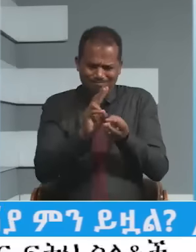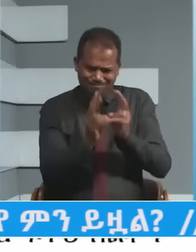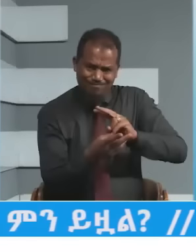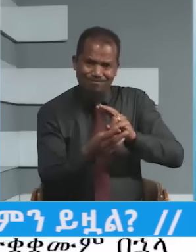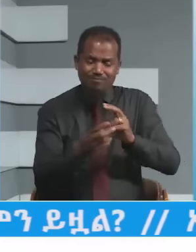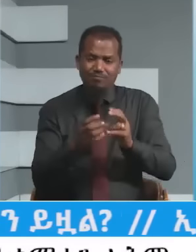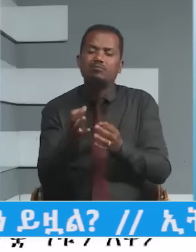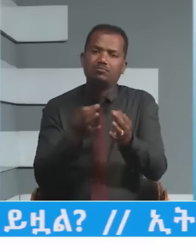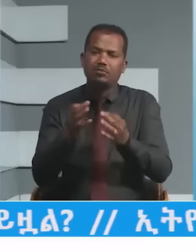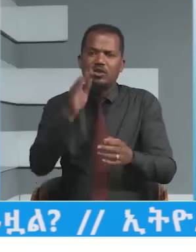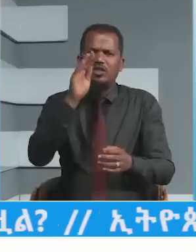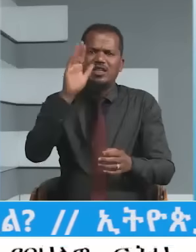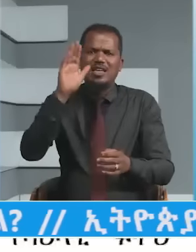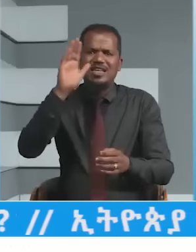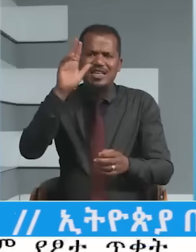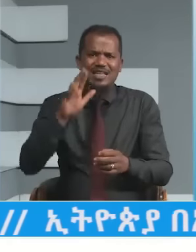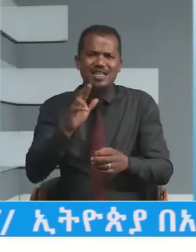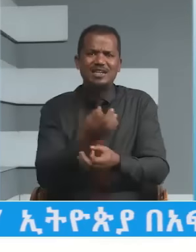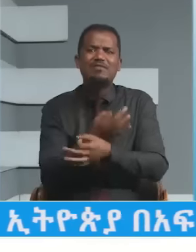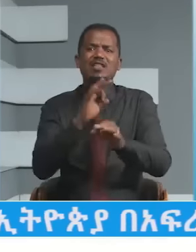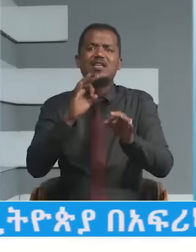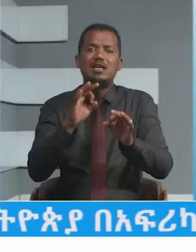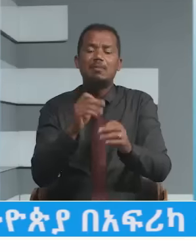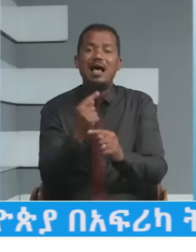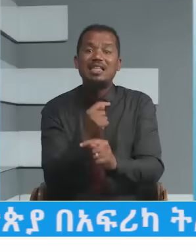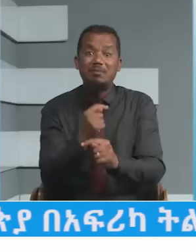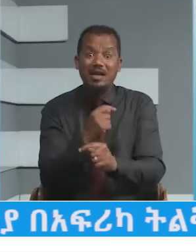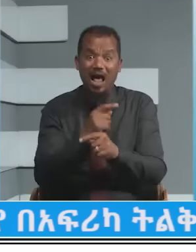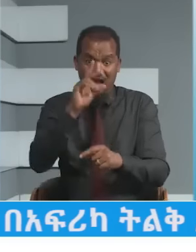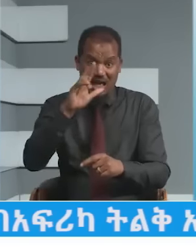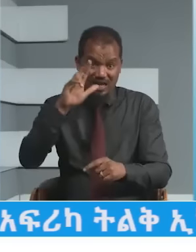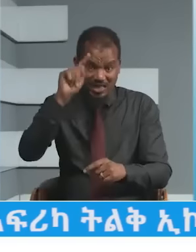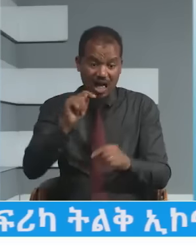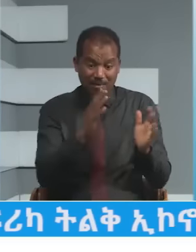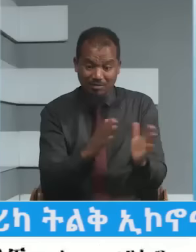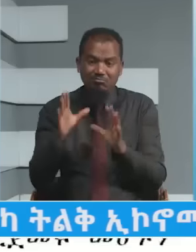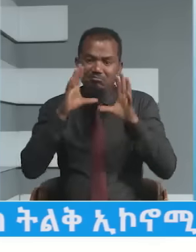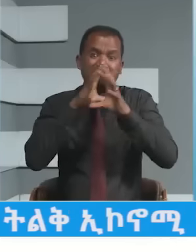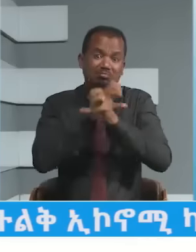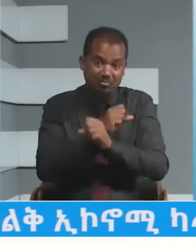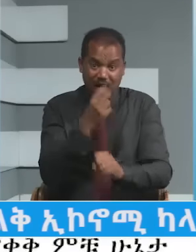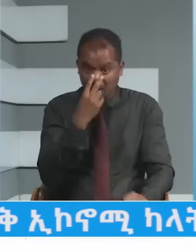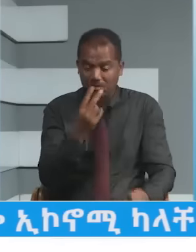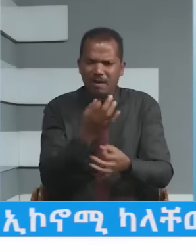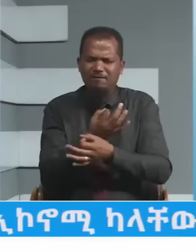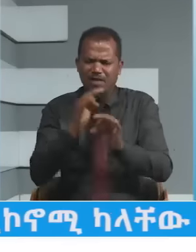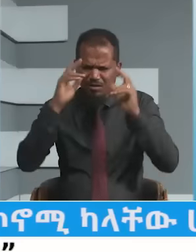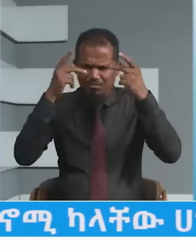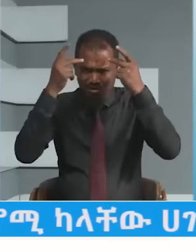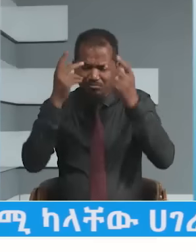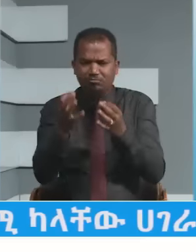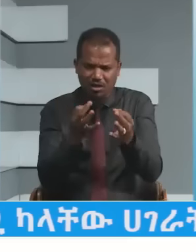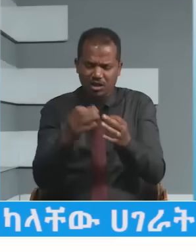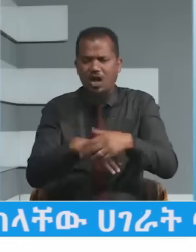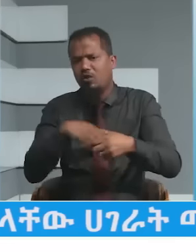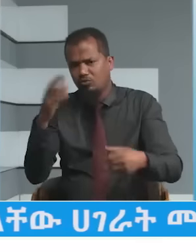መጀመሩ ተገለጸ። ሽግግር ፍትህ ማስተግበሪያ ፍኖተ ካርታ ዝግጅት መጠናቀቁን አስመልክቶ የፍትህ